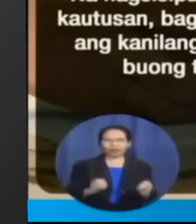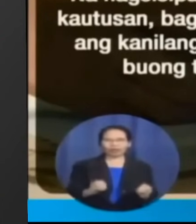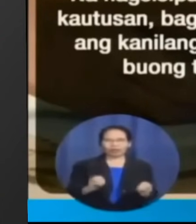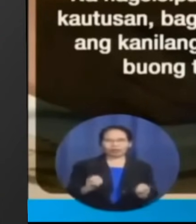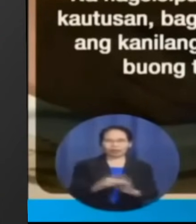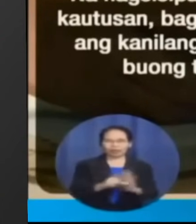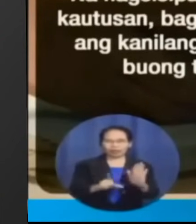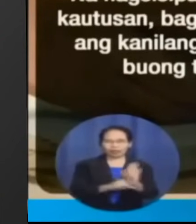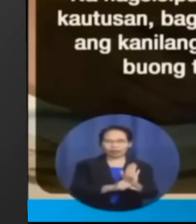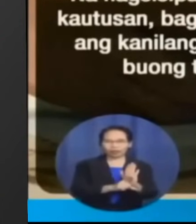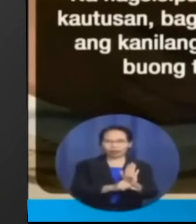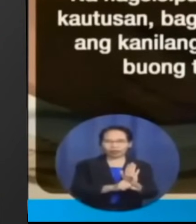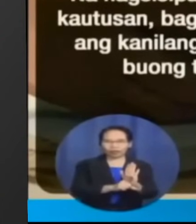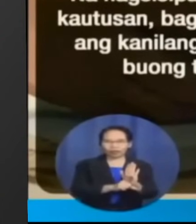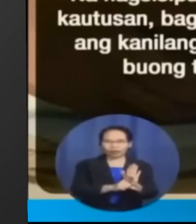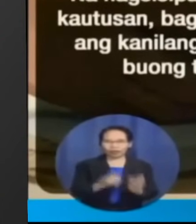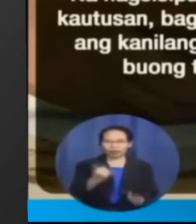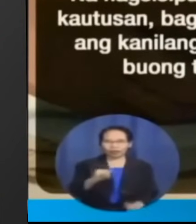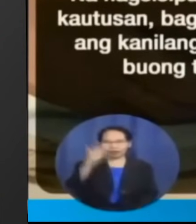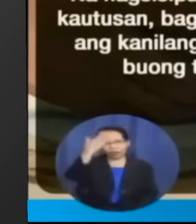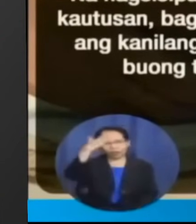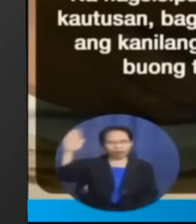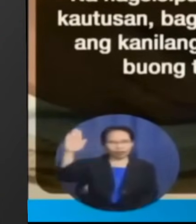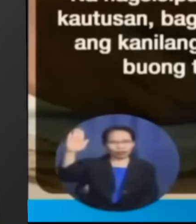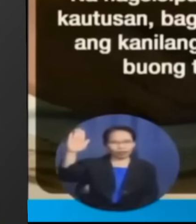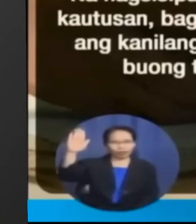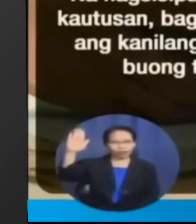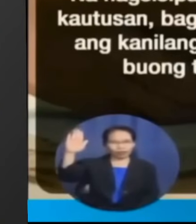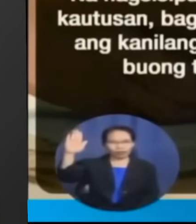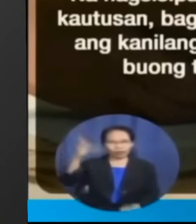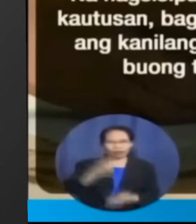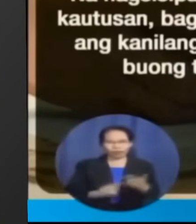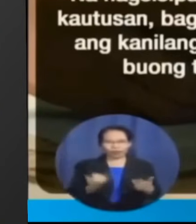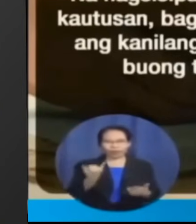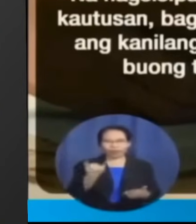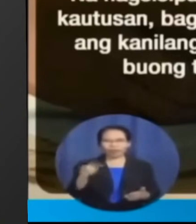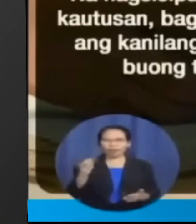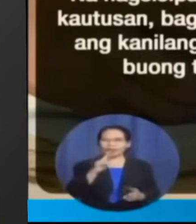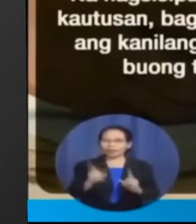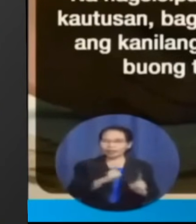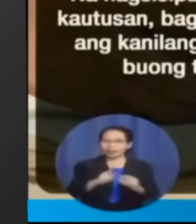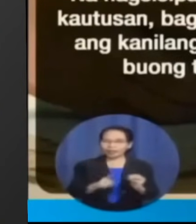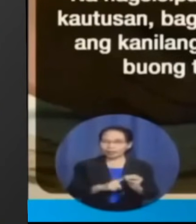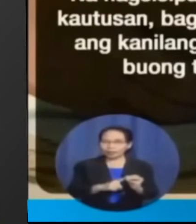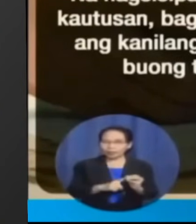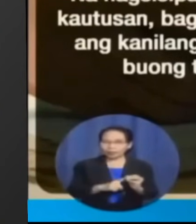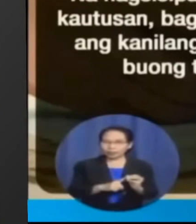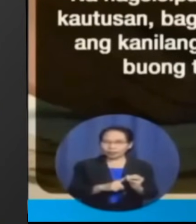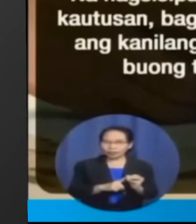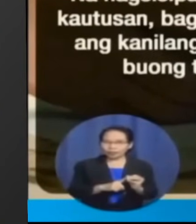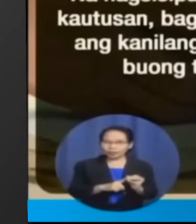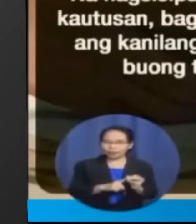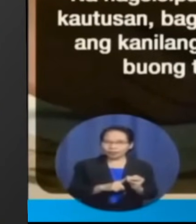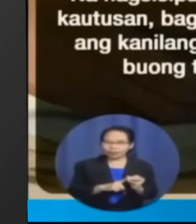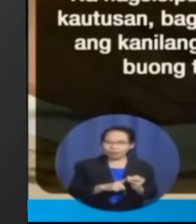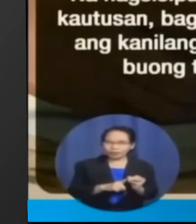nila natatalastas, hindi nila alam pati yung kanilang sinasabi, kahit ang kanilang buong tiwalang